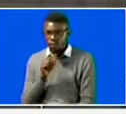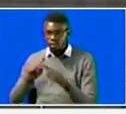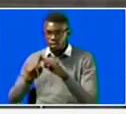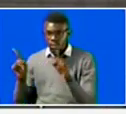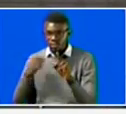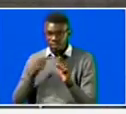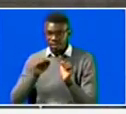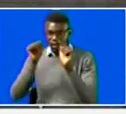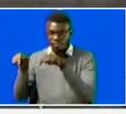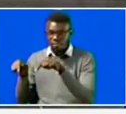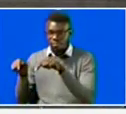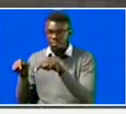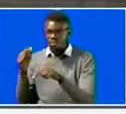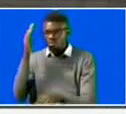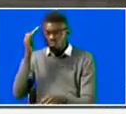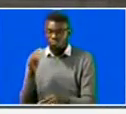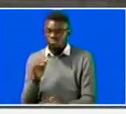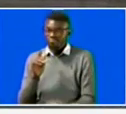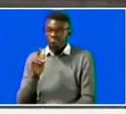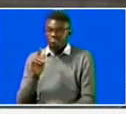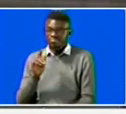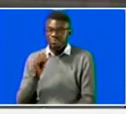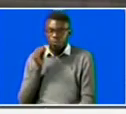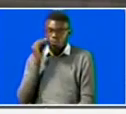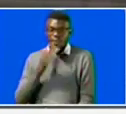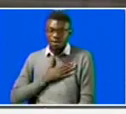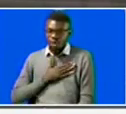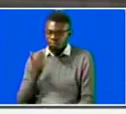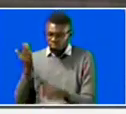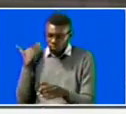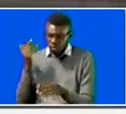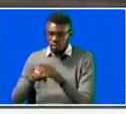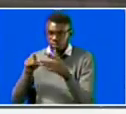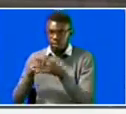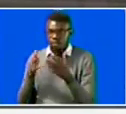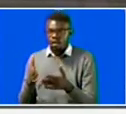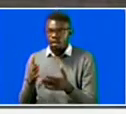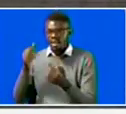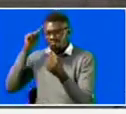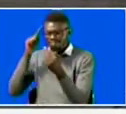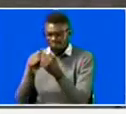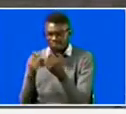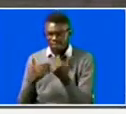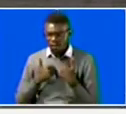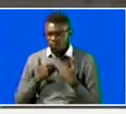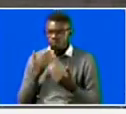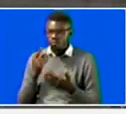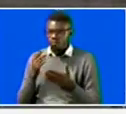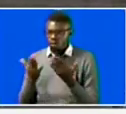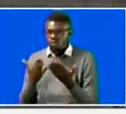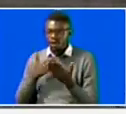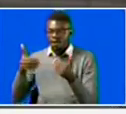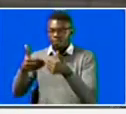ikapata, inajua nyumbani ni nyumbani. Na pia vile tulianza hapa, tulikuwa tunataka pia ku give back kwa